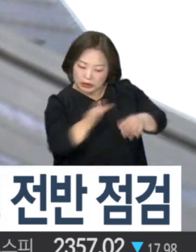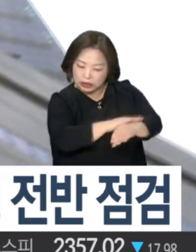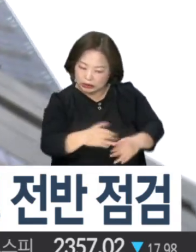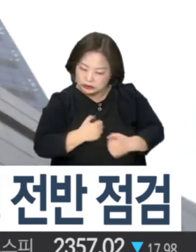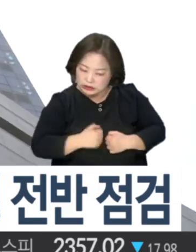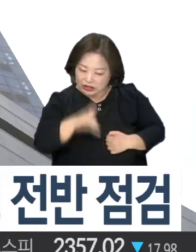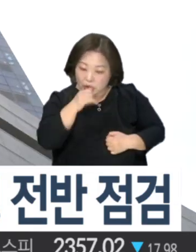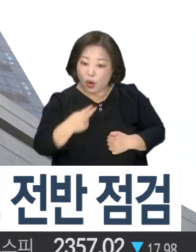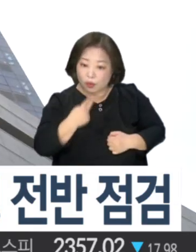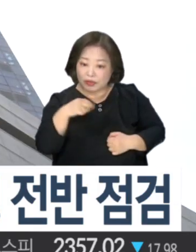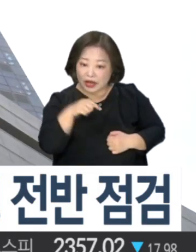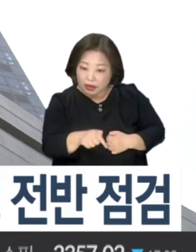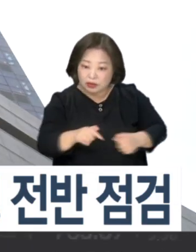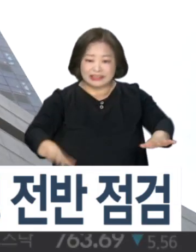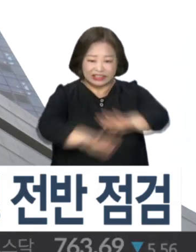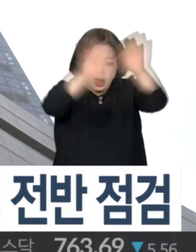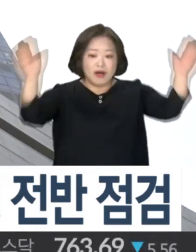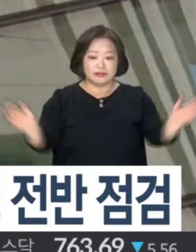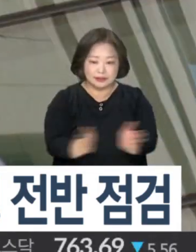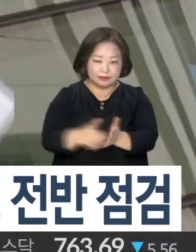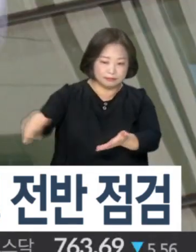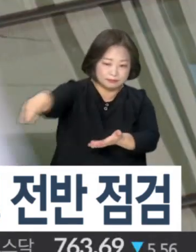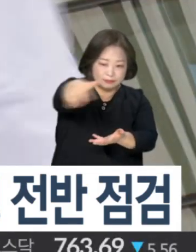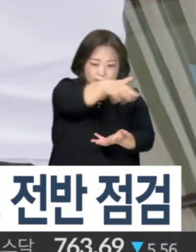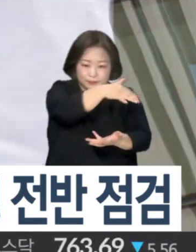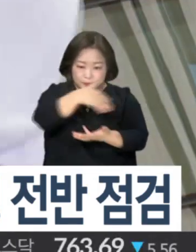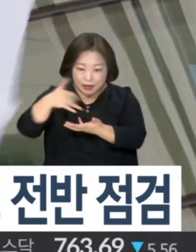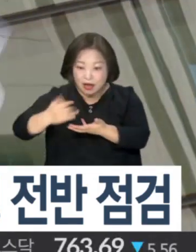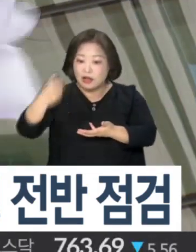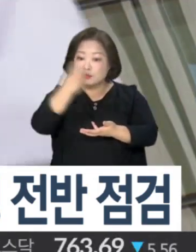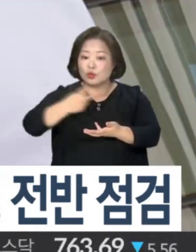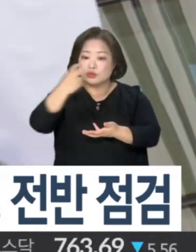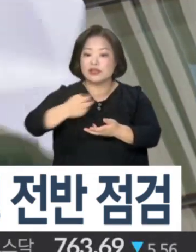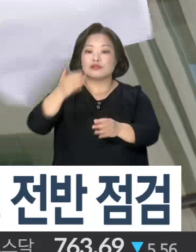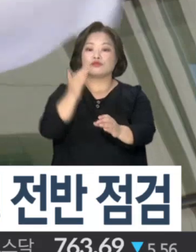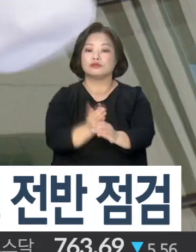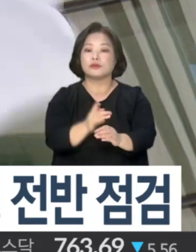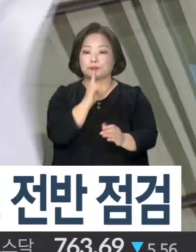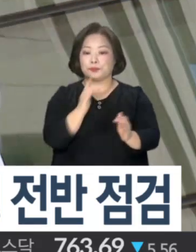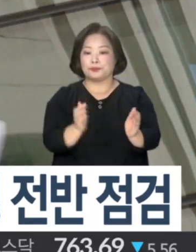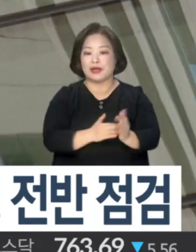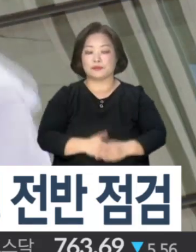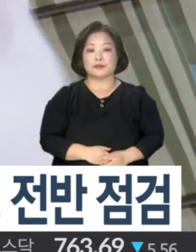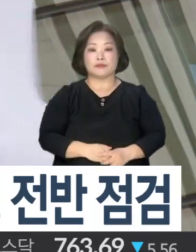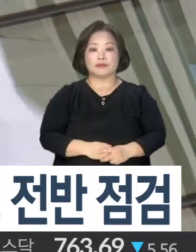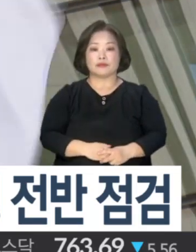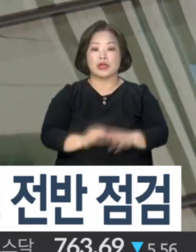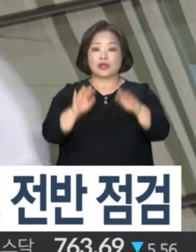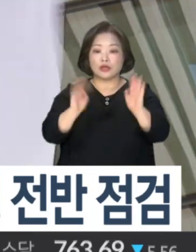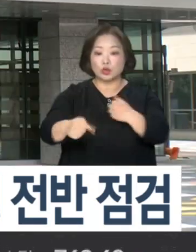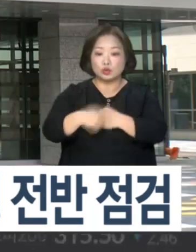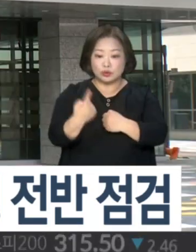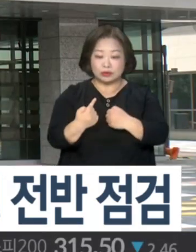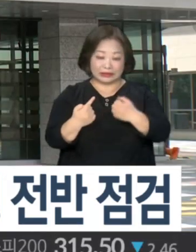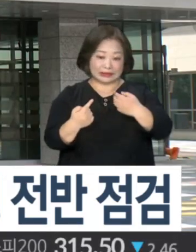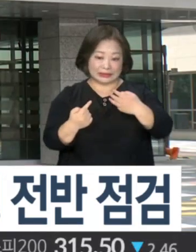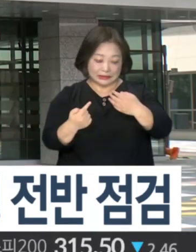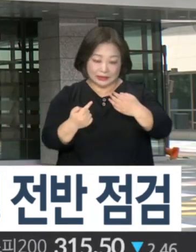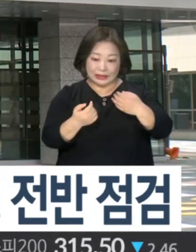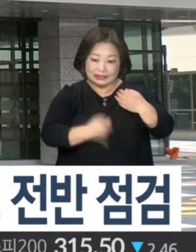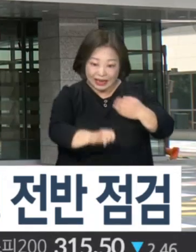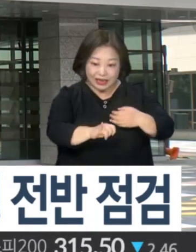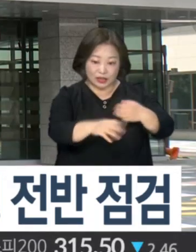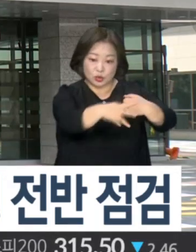지켜졌는지 등 처리 과정 전반에 대해 감사관실에서 조사하고 있다고 덧붙였습니다 초등학교 3학년인 김